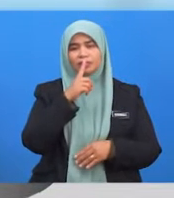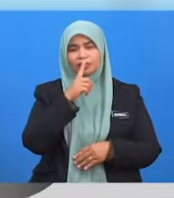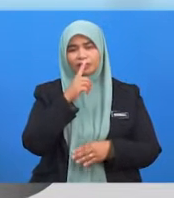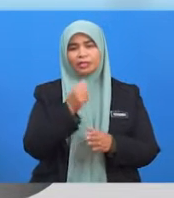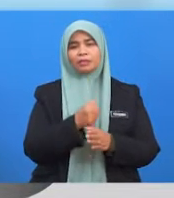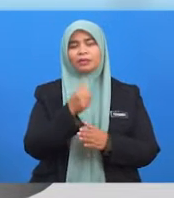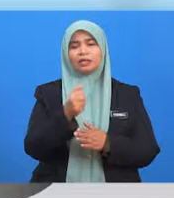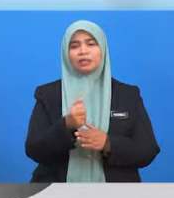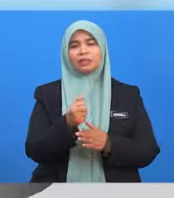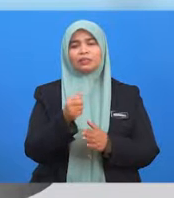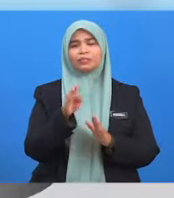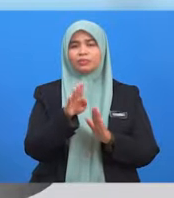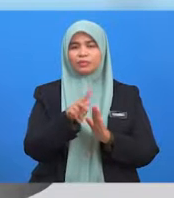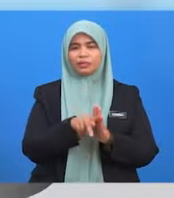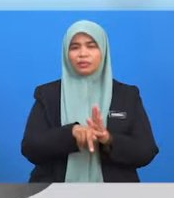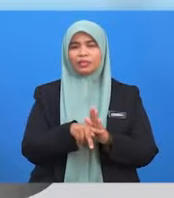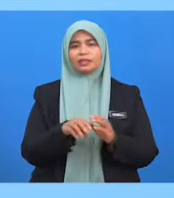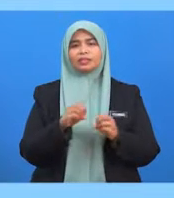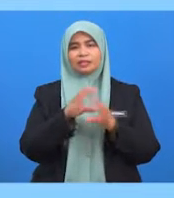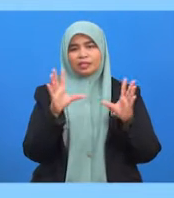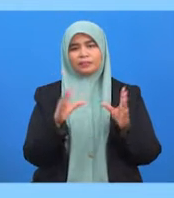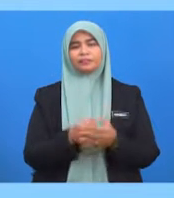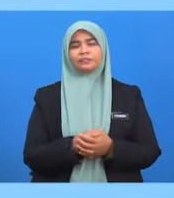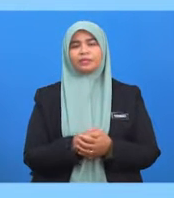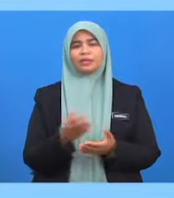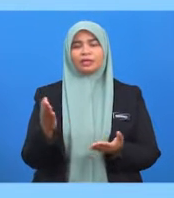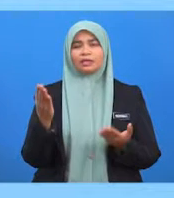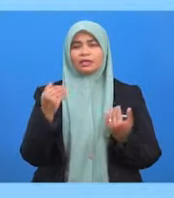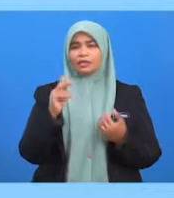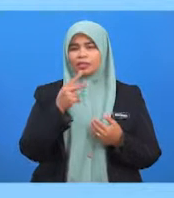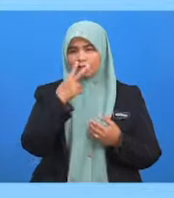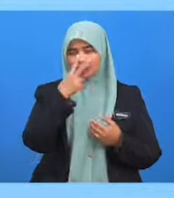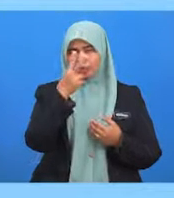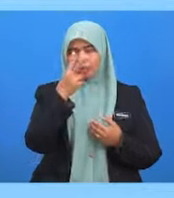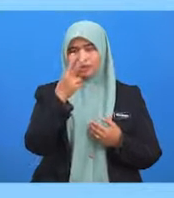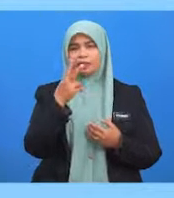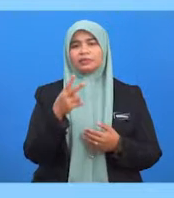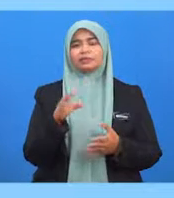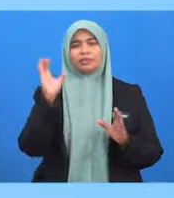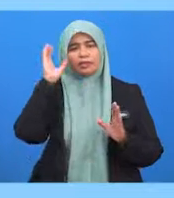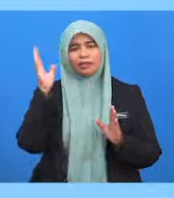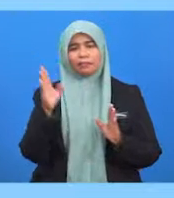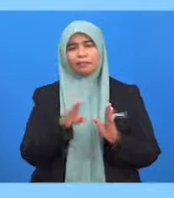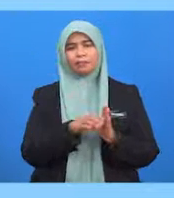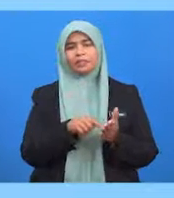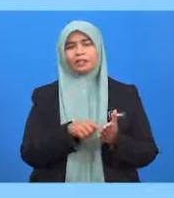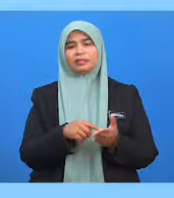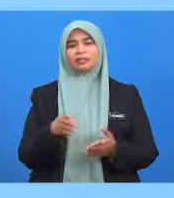senyap atau kurang jelas. Mari kita lihat situasi ini.